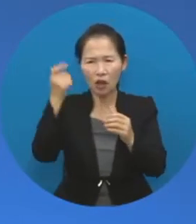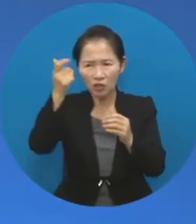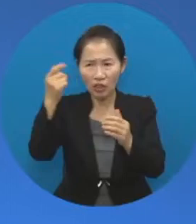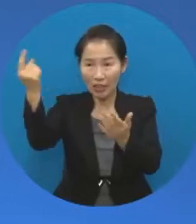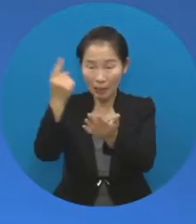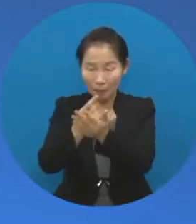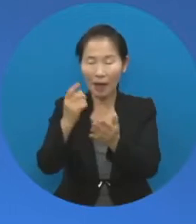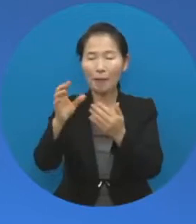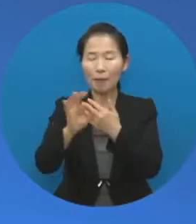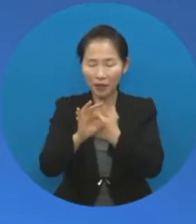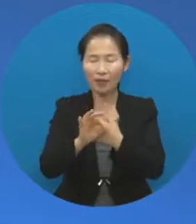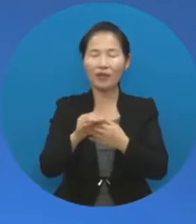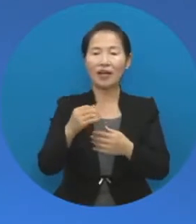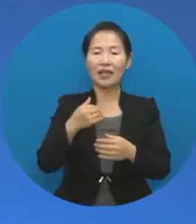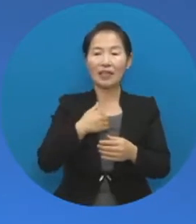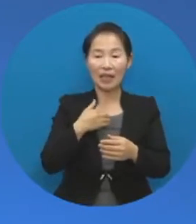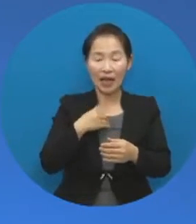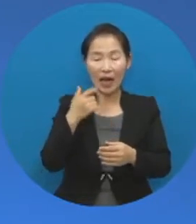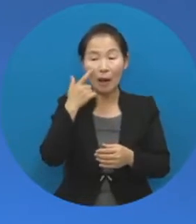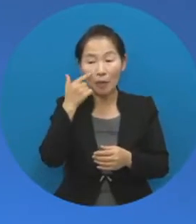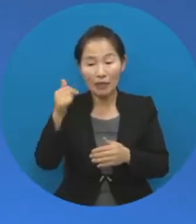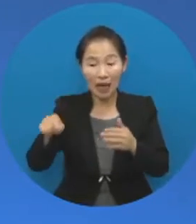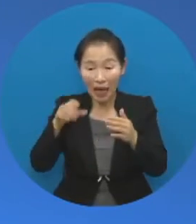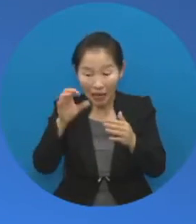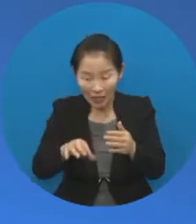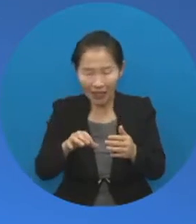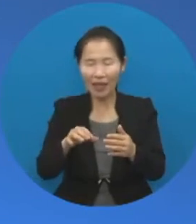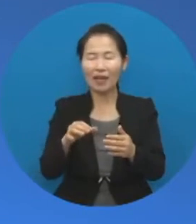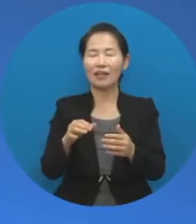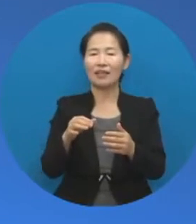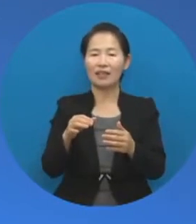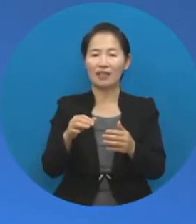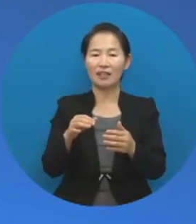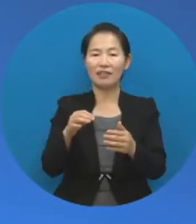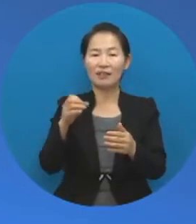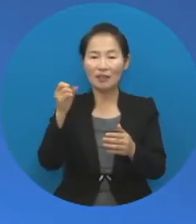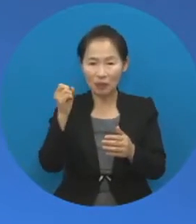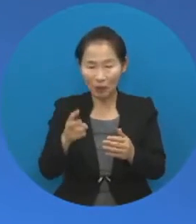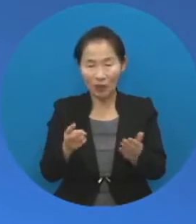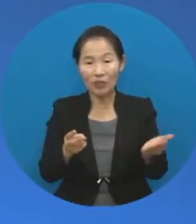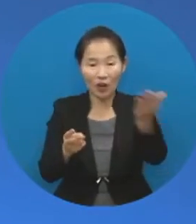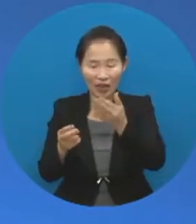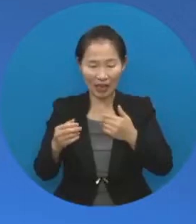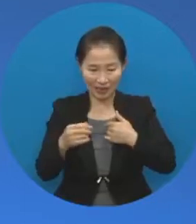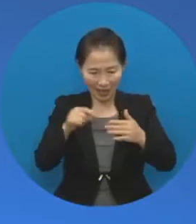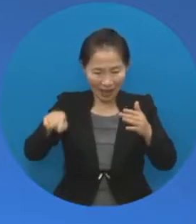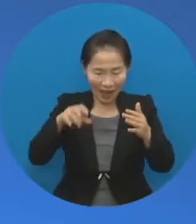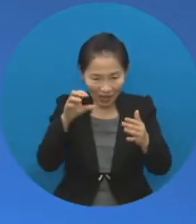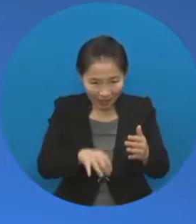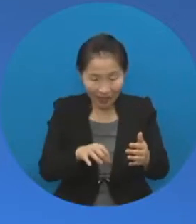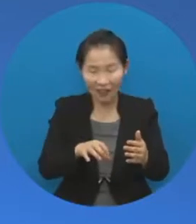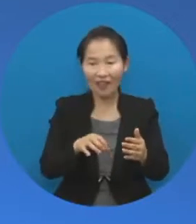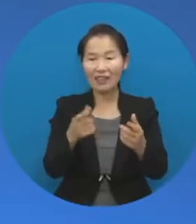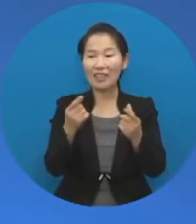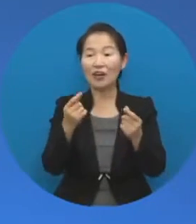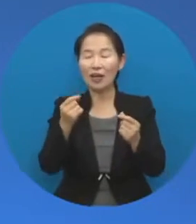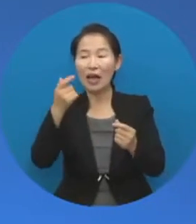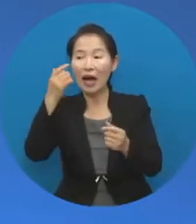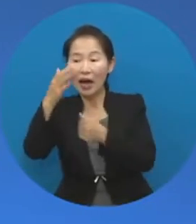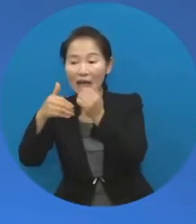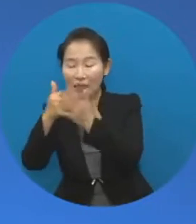안에 너희가 내 안에 내가 너희 안에 있는 것을 너희가 알리라. 성령이 임하면 내